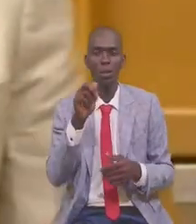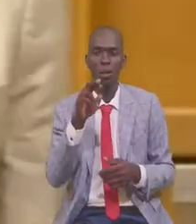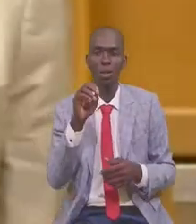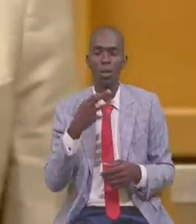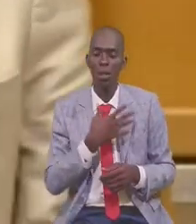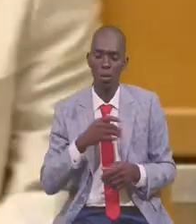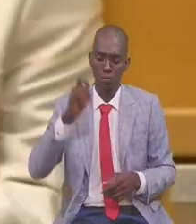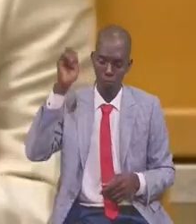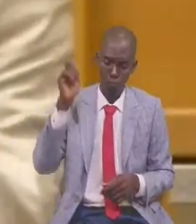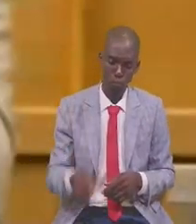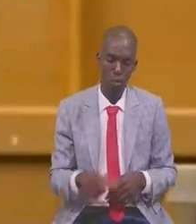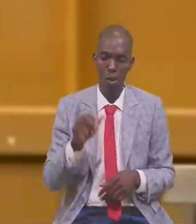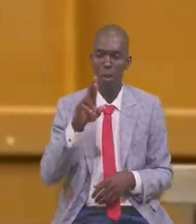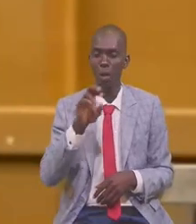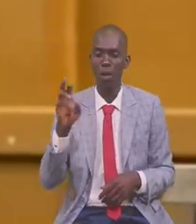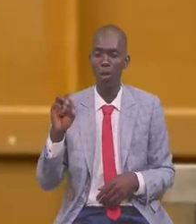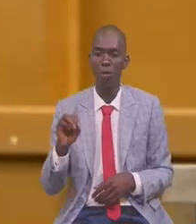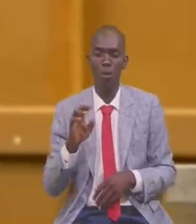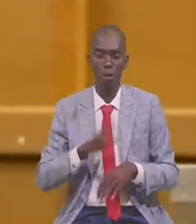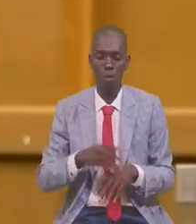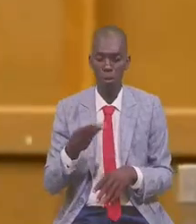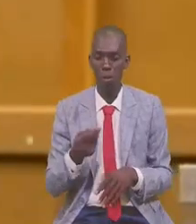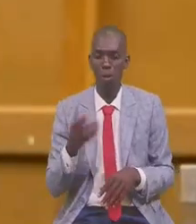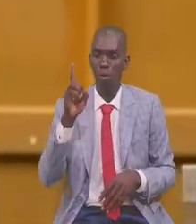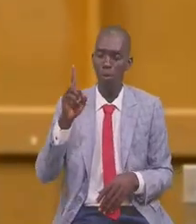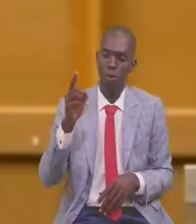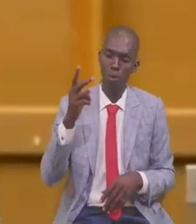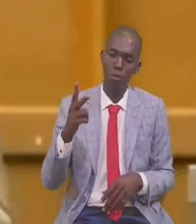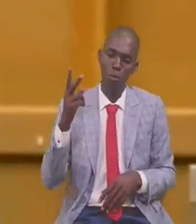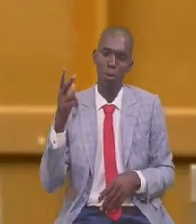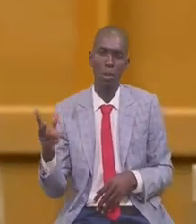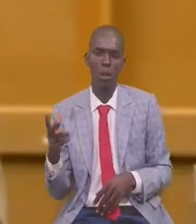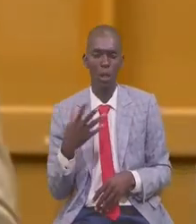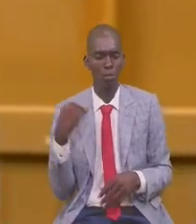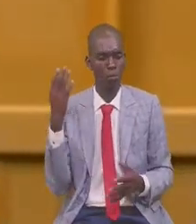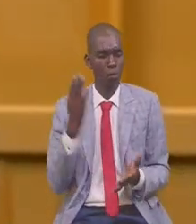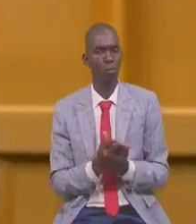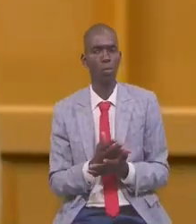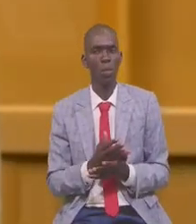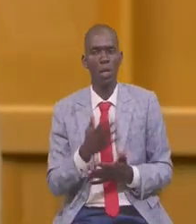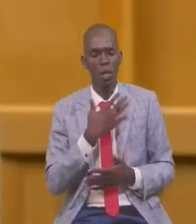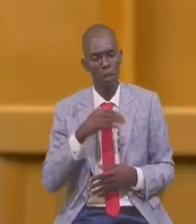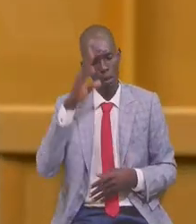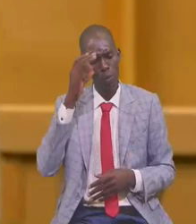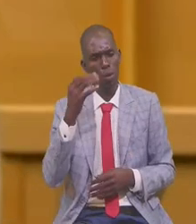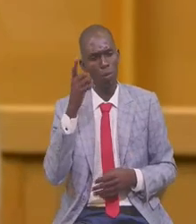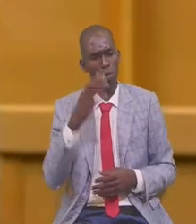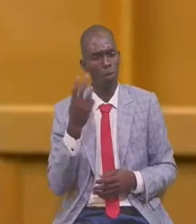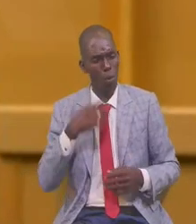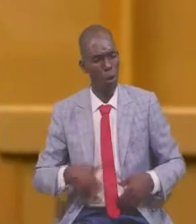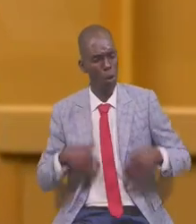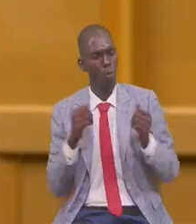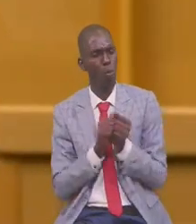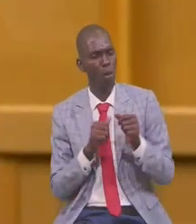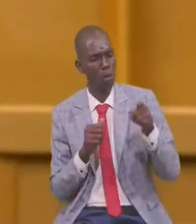terre. Il a frappé un, deux, trois. Il a arrêté. Et l'homme de Dieu a dit, j'étais en colère contre lui. Pourquoi est-ce que